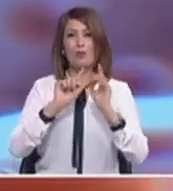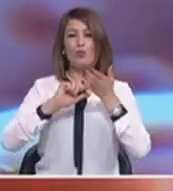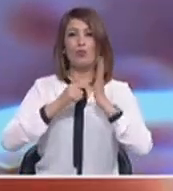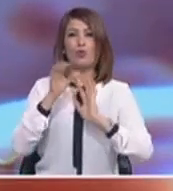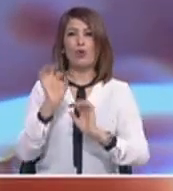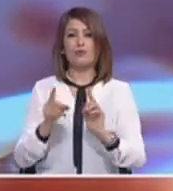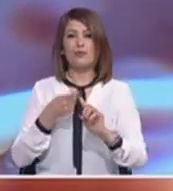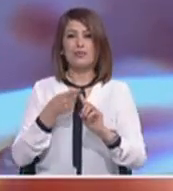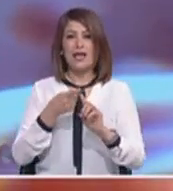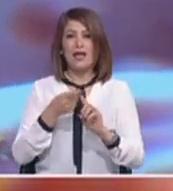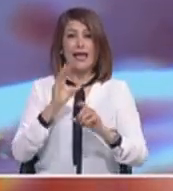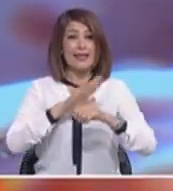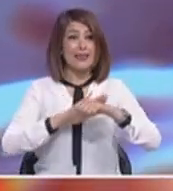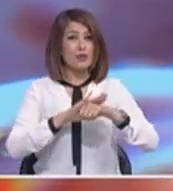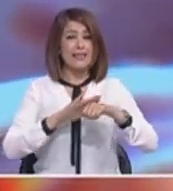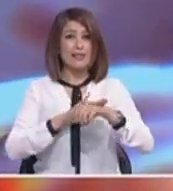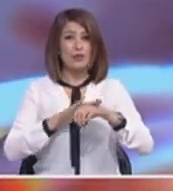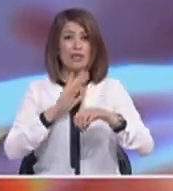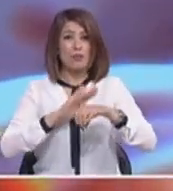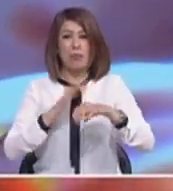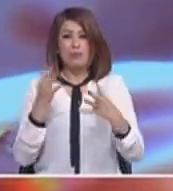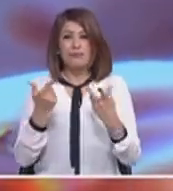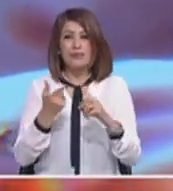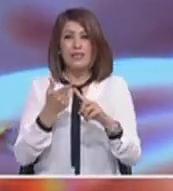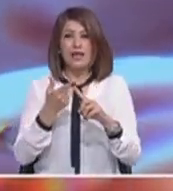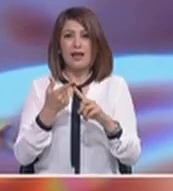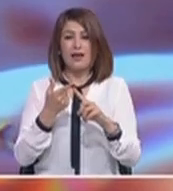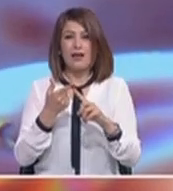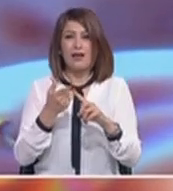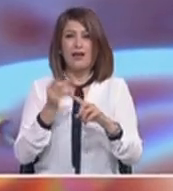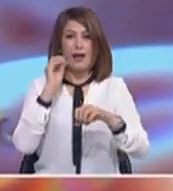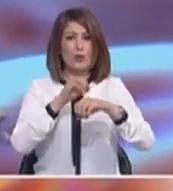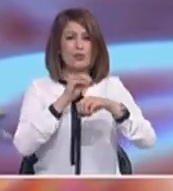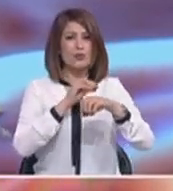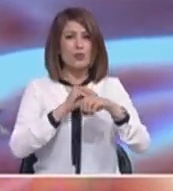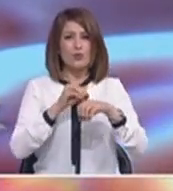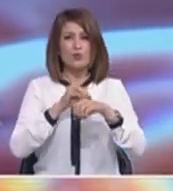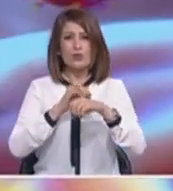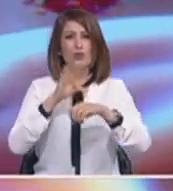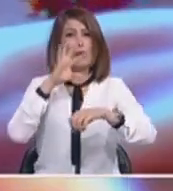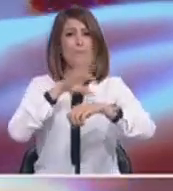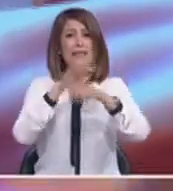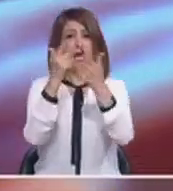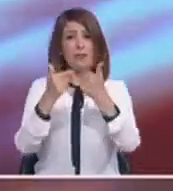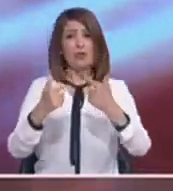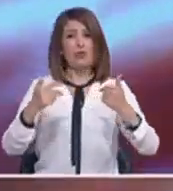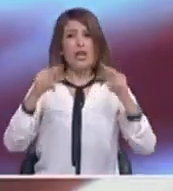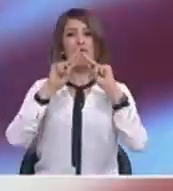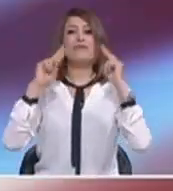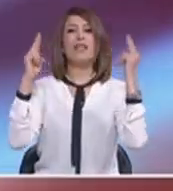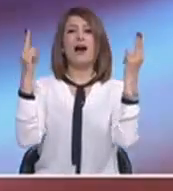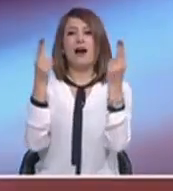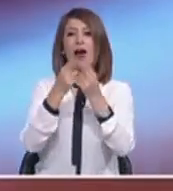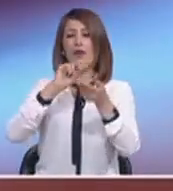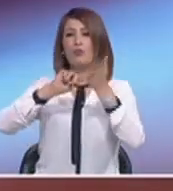نعرف الان تماما باتصال مع ال ال الطبيه اللي في اختصاص كم عبر العالم اه توصيات من